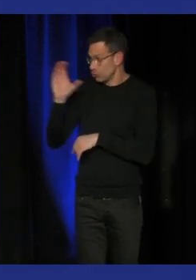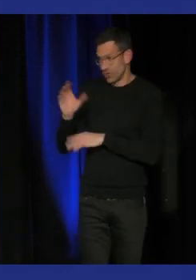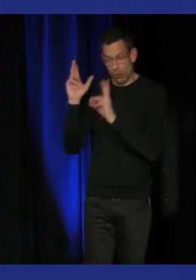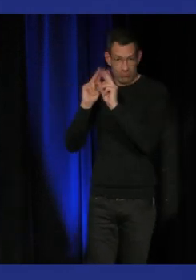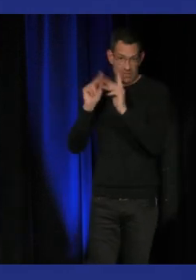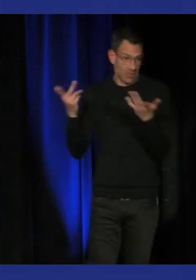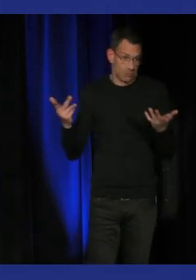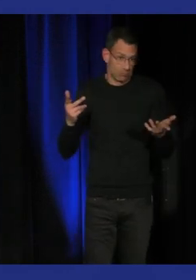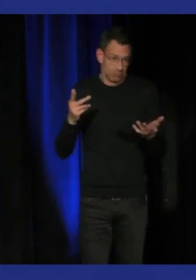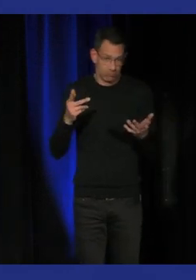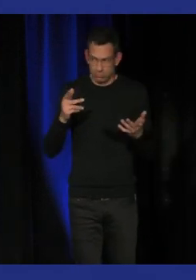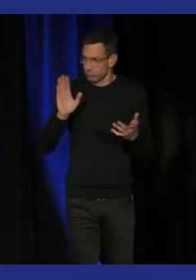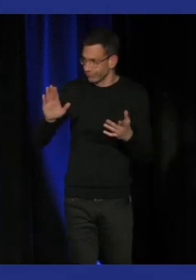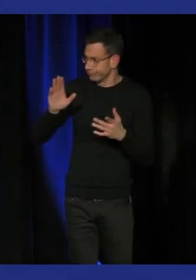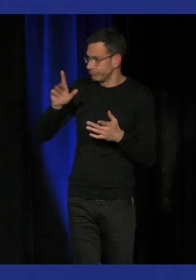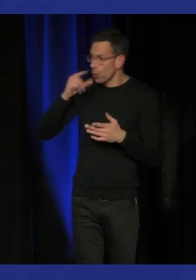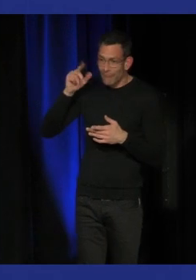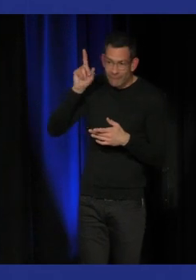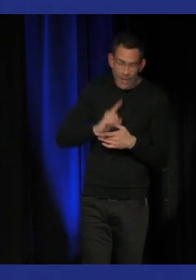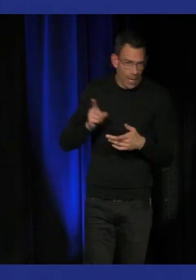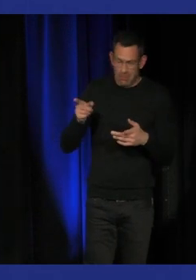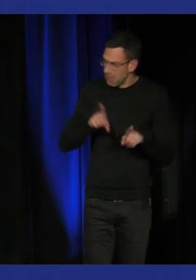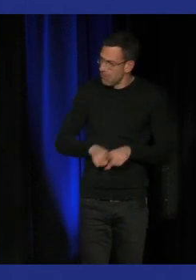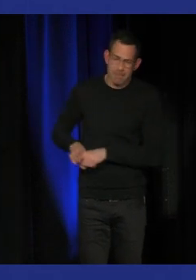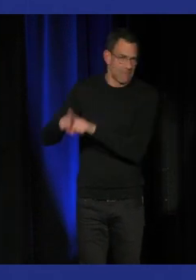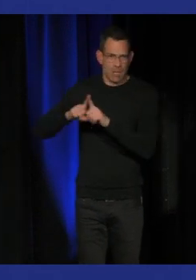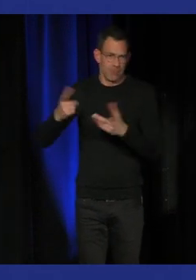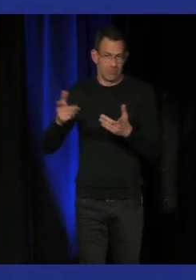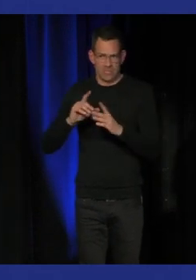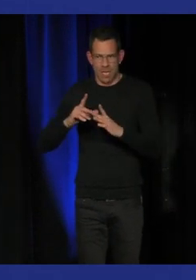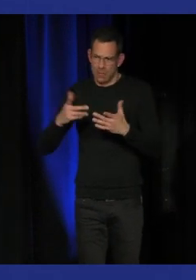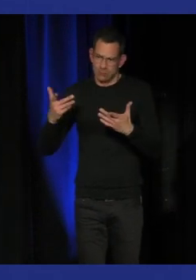hommes handicapés. Et donc, on voit bien aussi, ça, je trouve que c'est hyper important, la